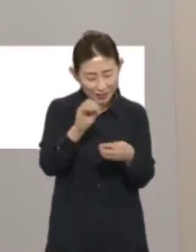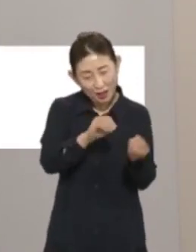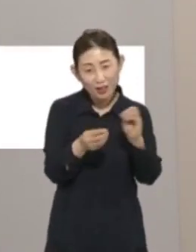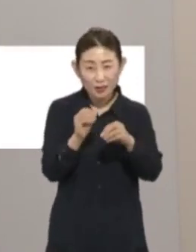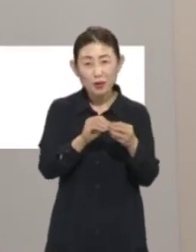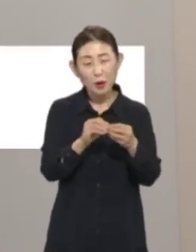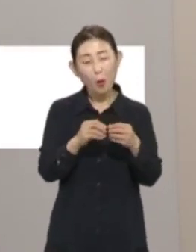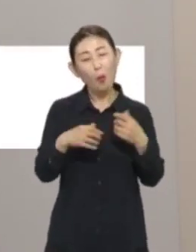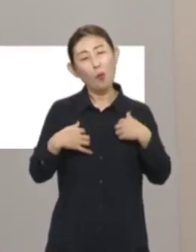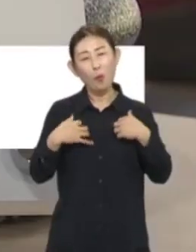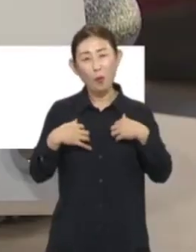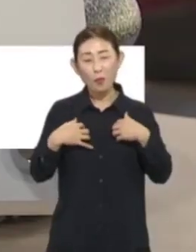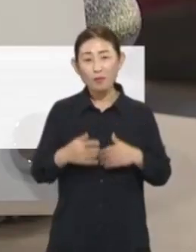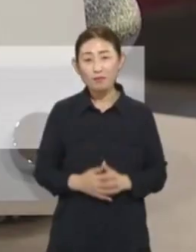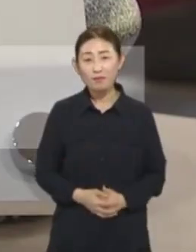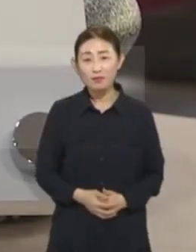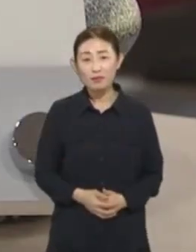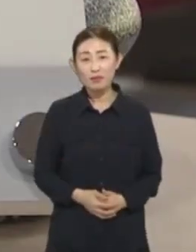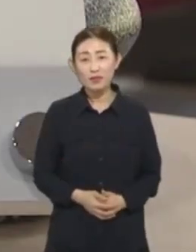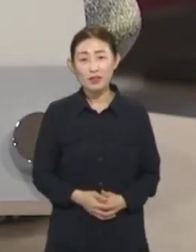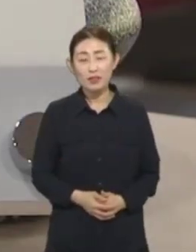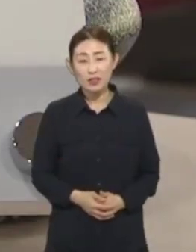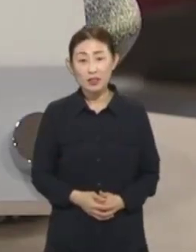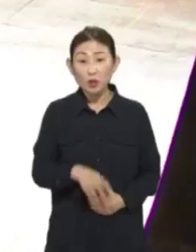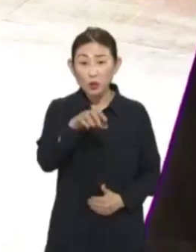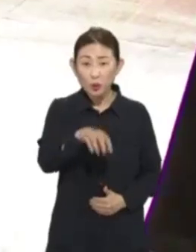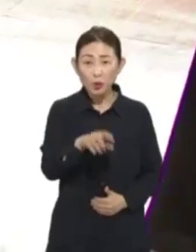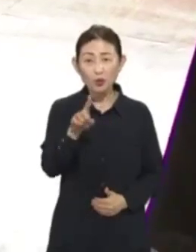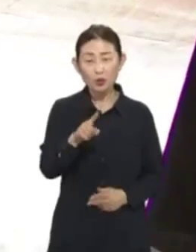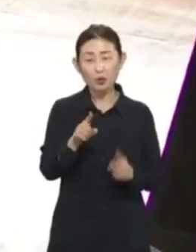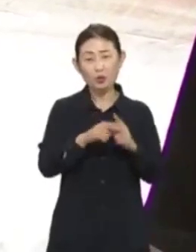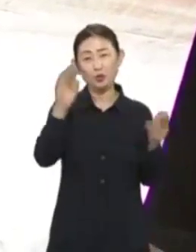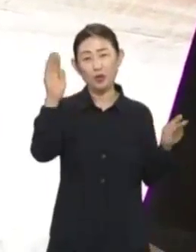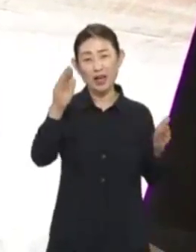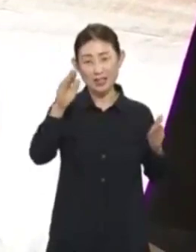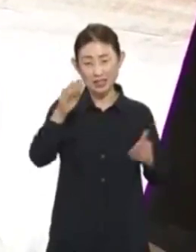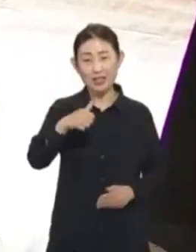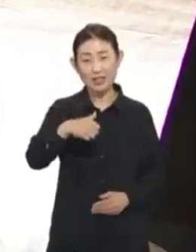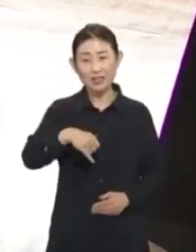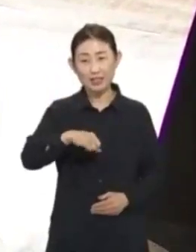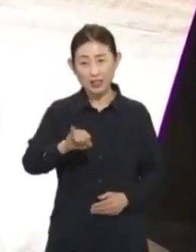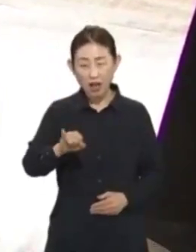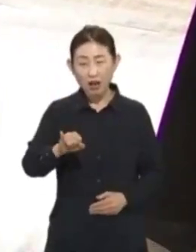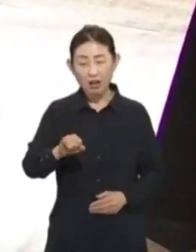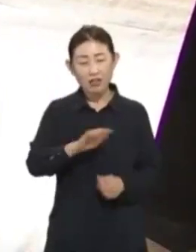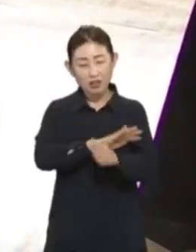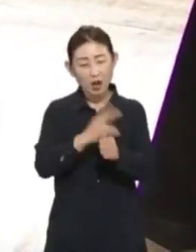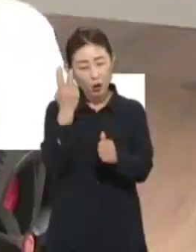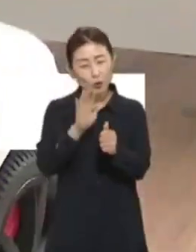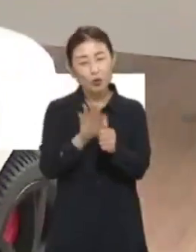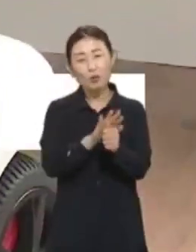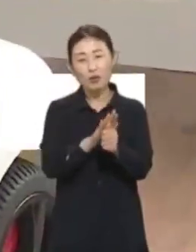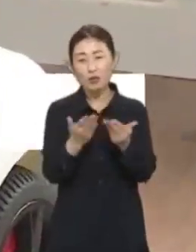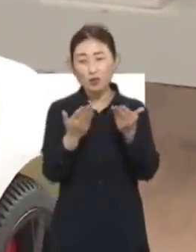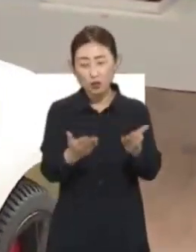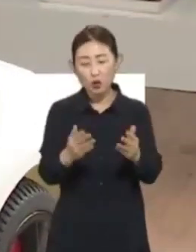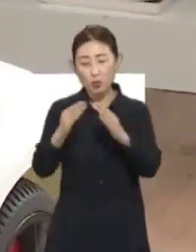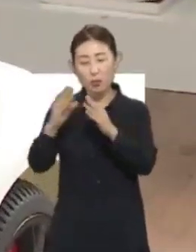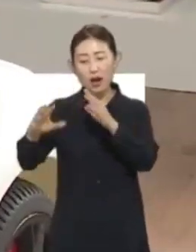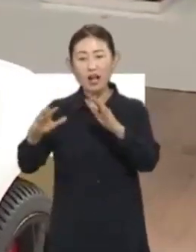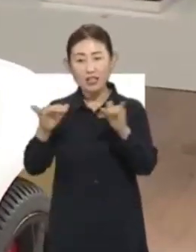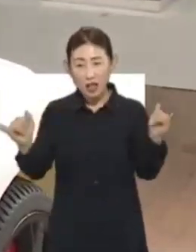해요. 재밌어요. 거점 온돌방은 초등학생 자녀를 둔 가정의 돌봄 공백을 지원하기 위해 마을